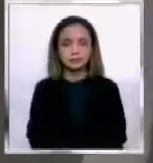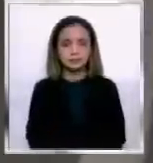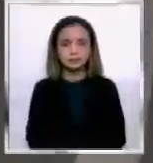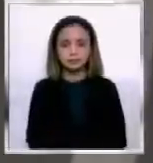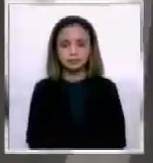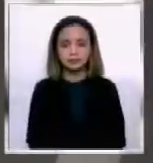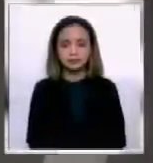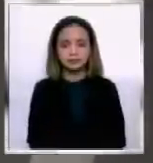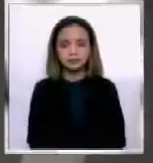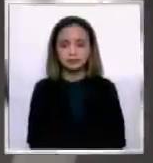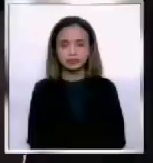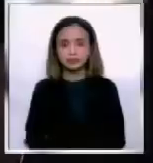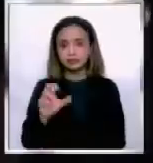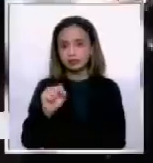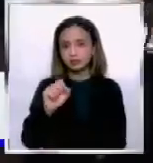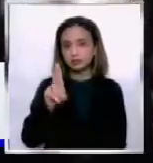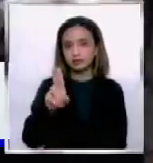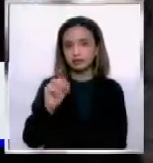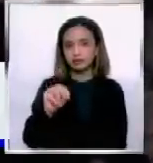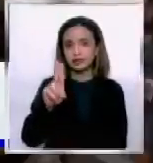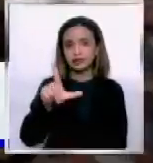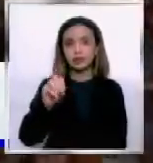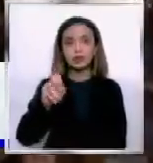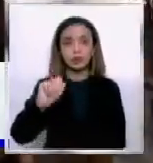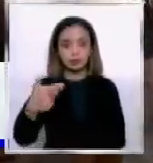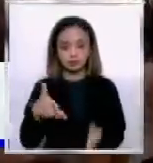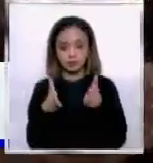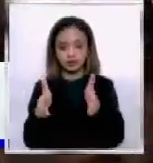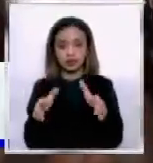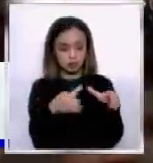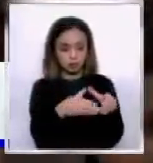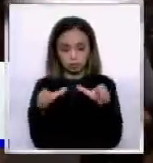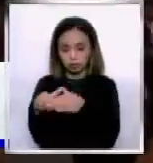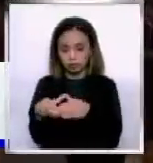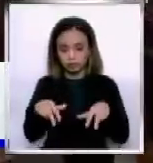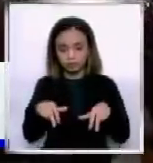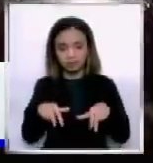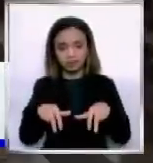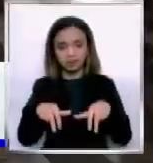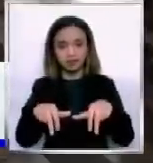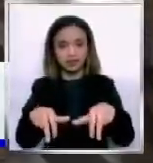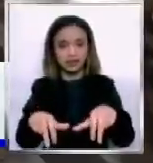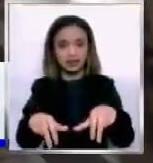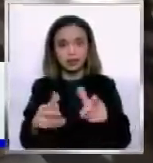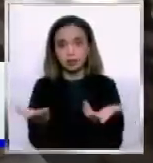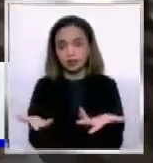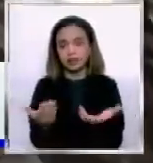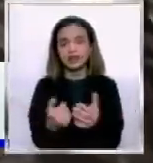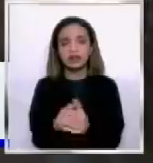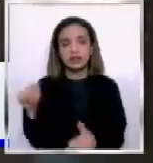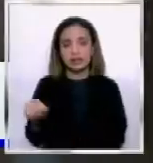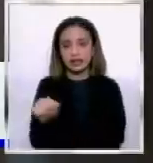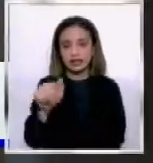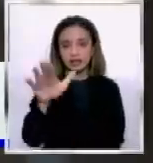Sa Sumulong Highway pa lang, grupo-grupo na ang mga nag-aalay-lakad patungo sa National Shrine of Our Lady of Peace and Good Voyage o Antipolo Cathedral